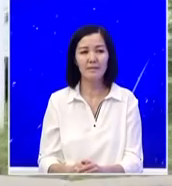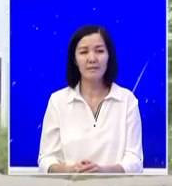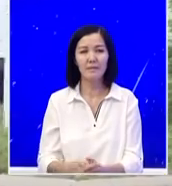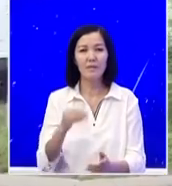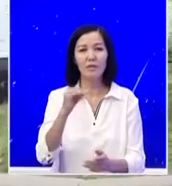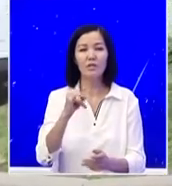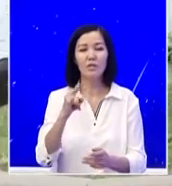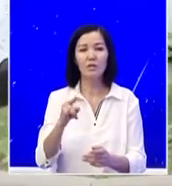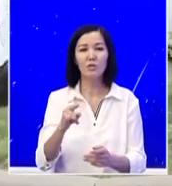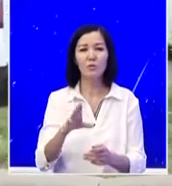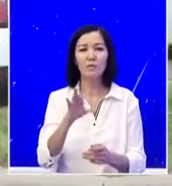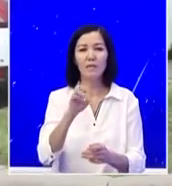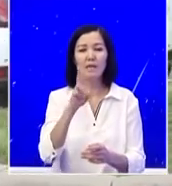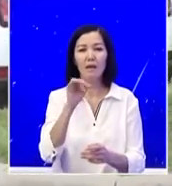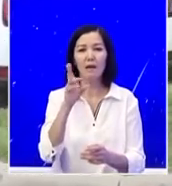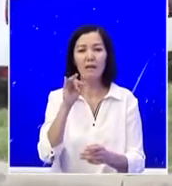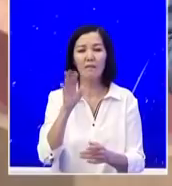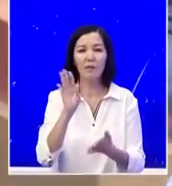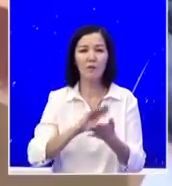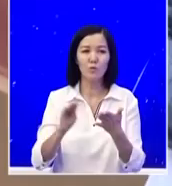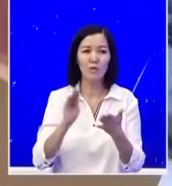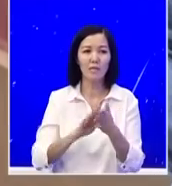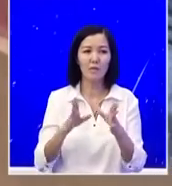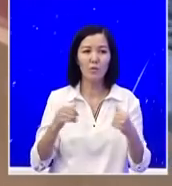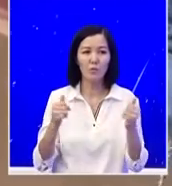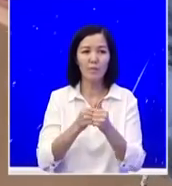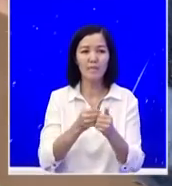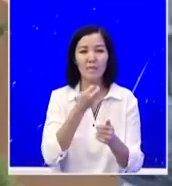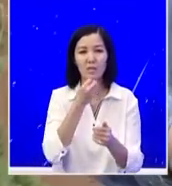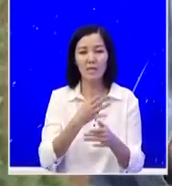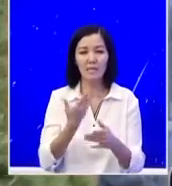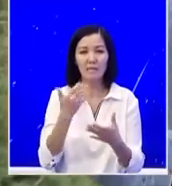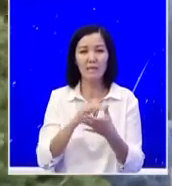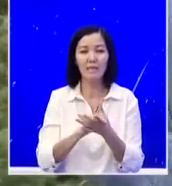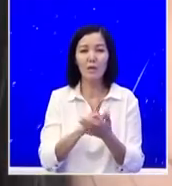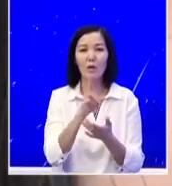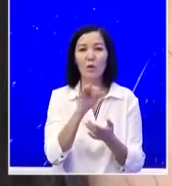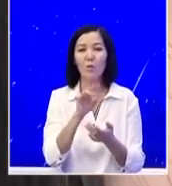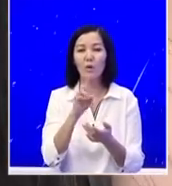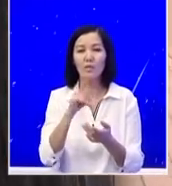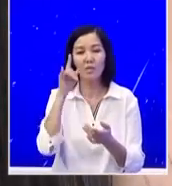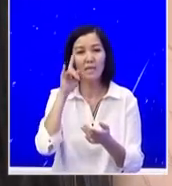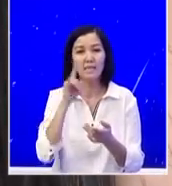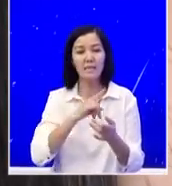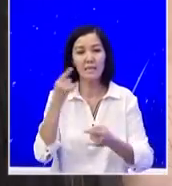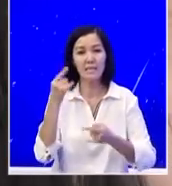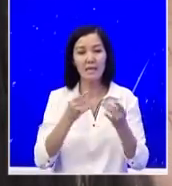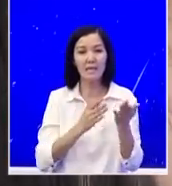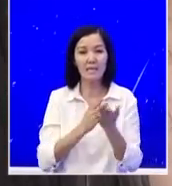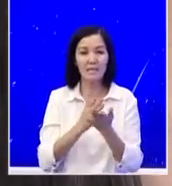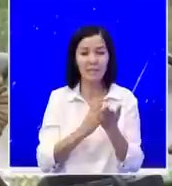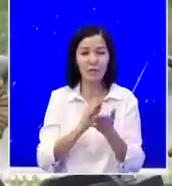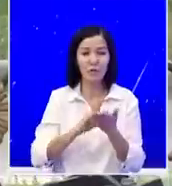Жетсу жұрты Серихановтар отбасын журналистер жанұясы ретінде жақсы таниды. Отағасы Қуаныш Қазақстан телеарнасының тілшісі, ал